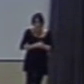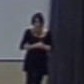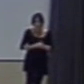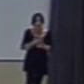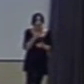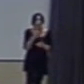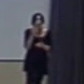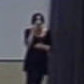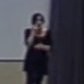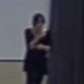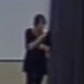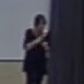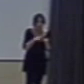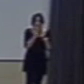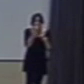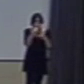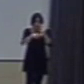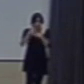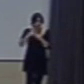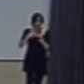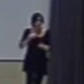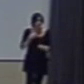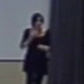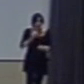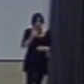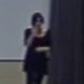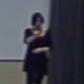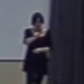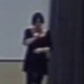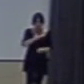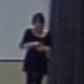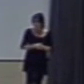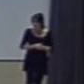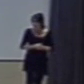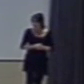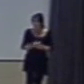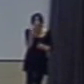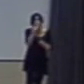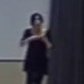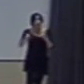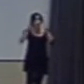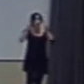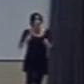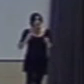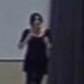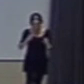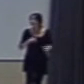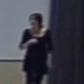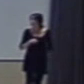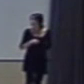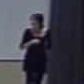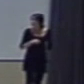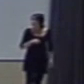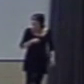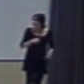amb mòbils i estris que permeten gravar de manera molt barata. No? Vale, aleshores, una altra de les coses que s'utilitza per primera vegada és això, no? O sigui, la